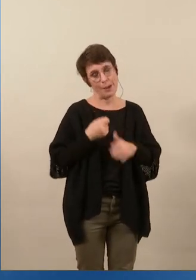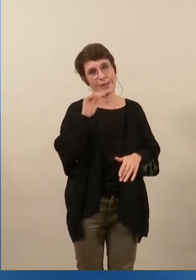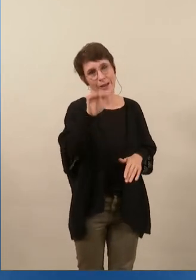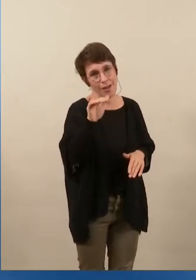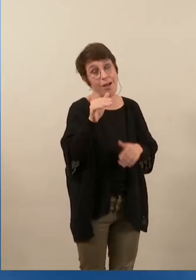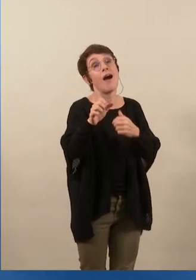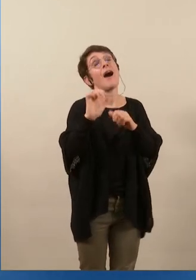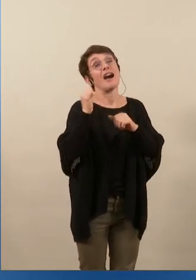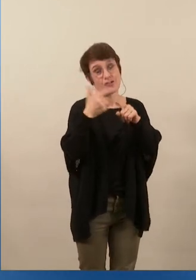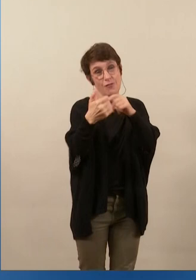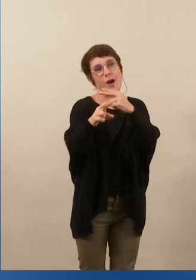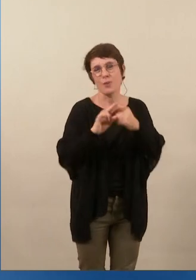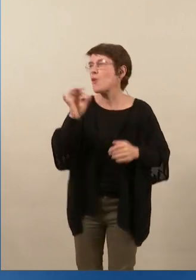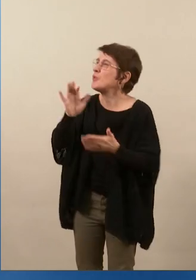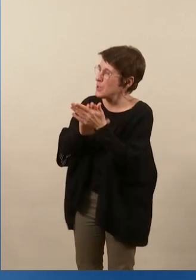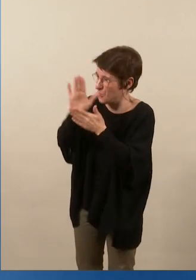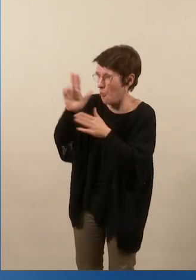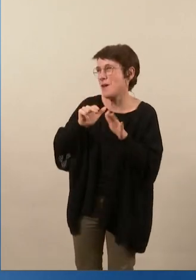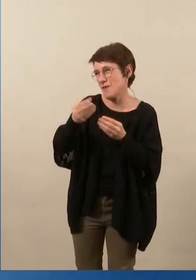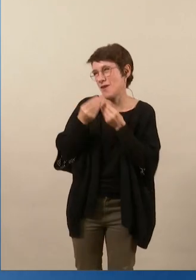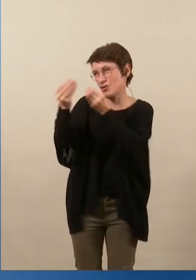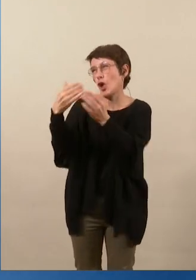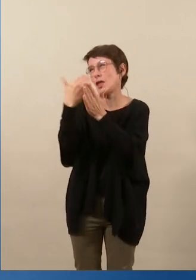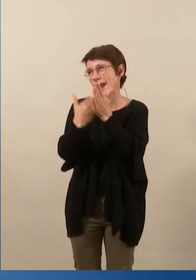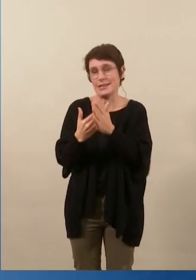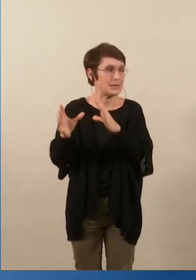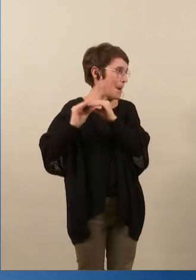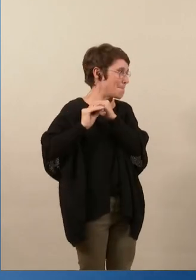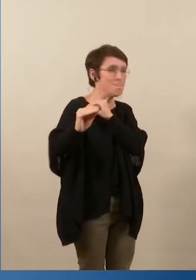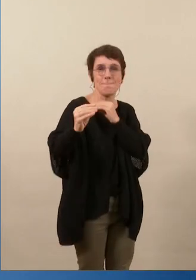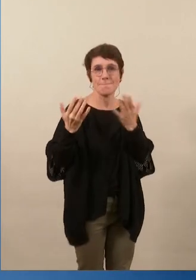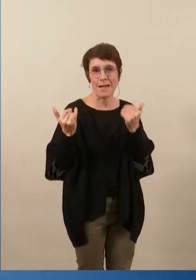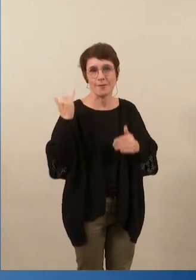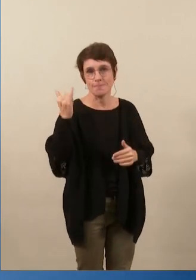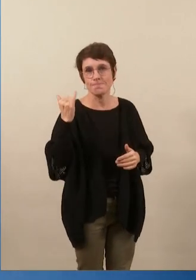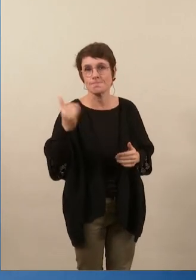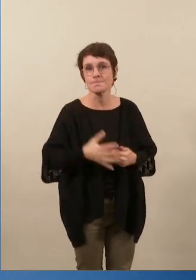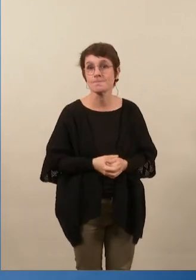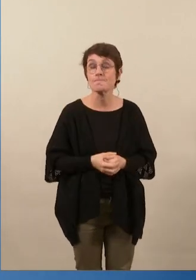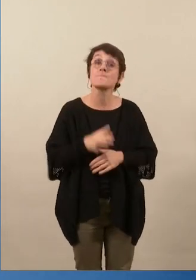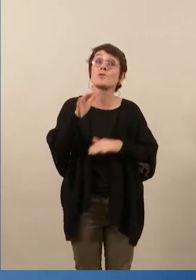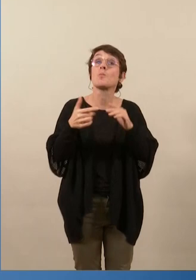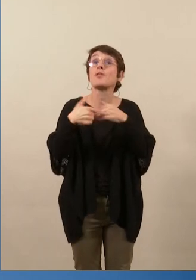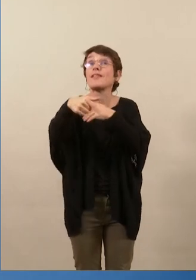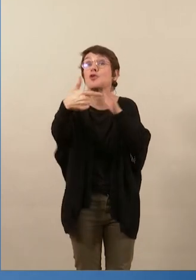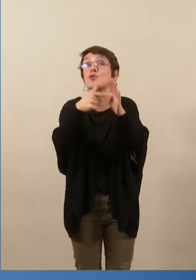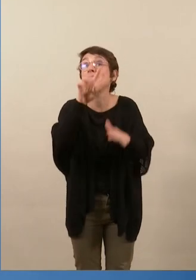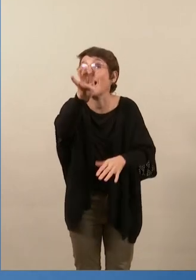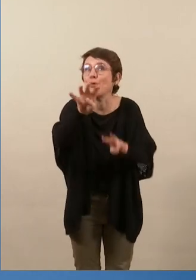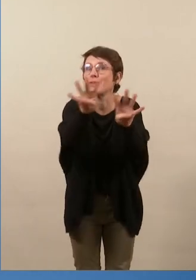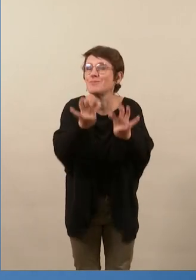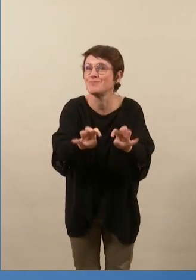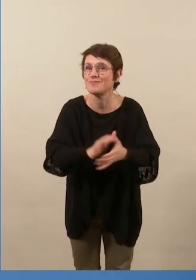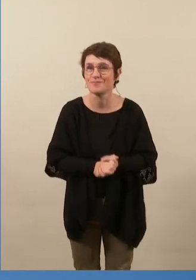fois vous me promettez un bilan et une liste que nous n'avons toujours pas peut-être en 2040 le temps